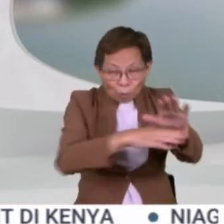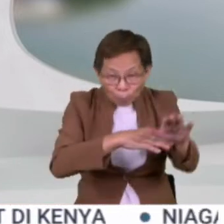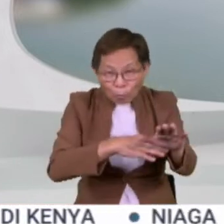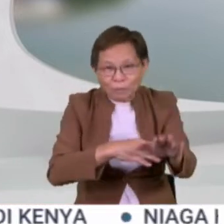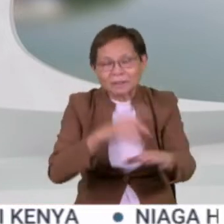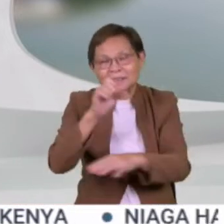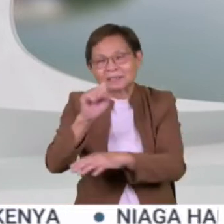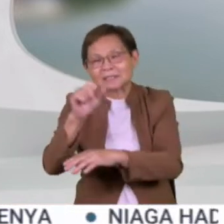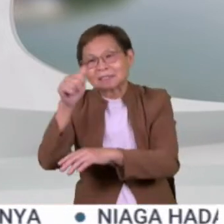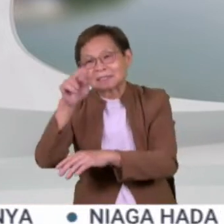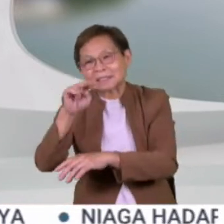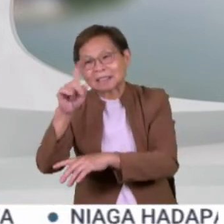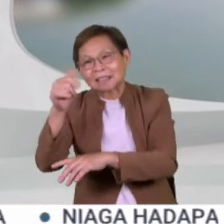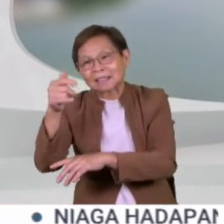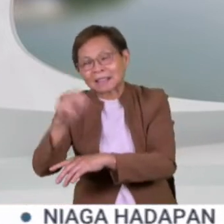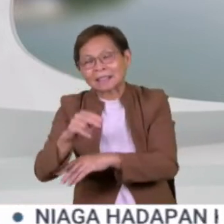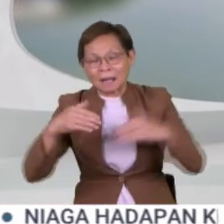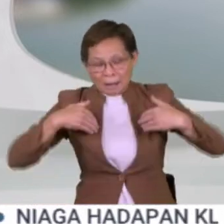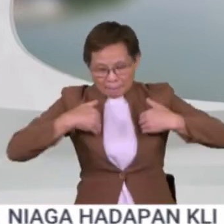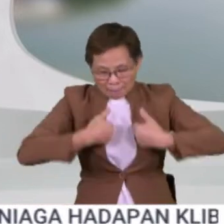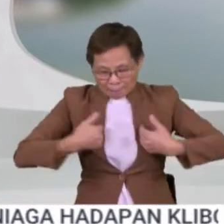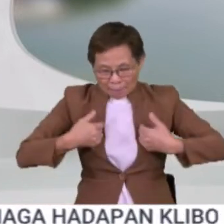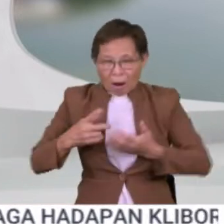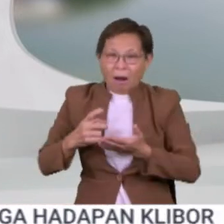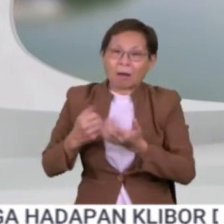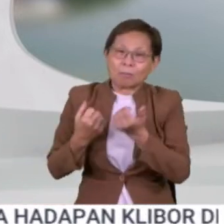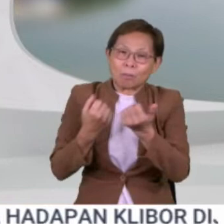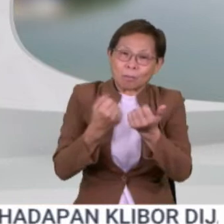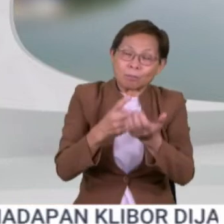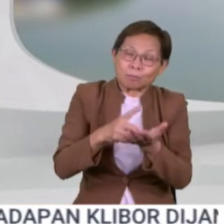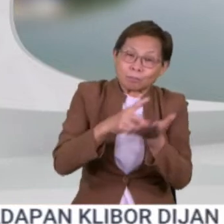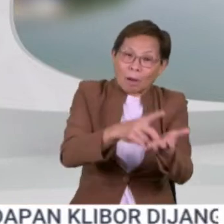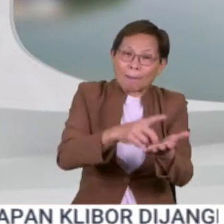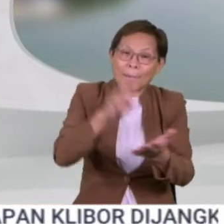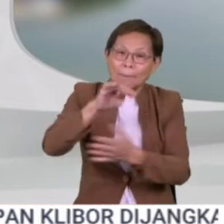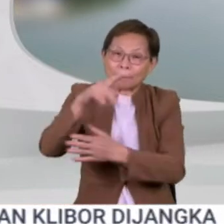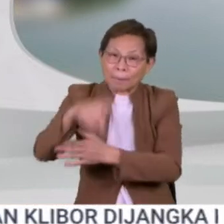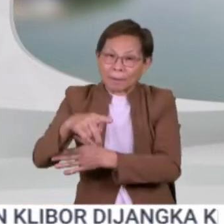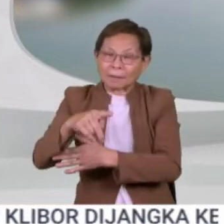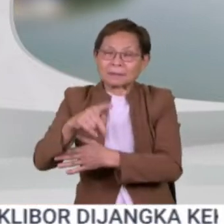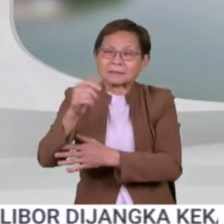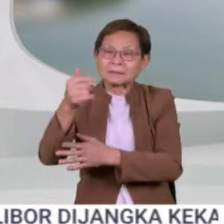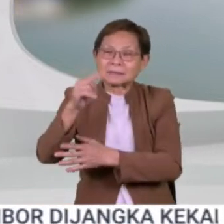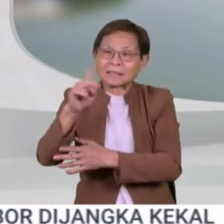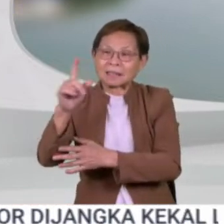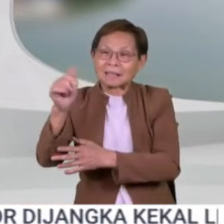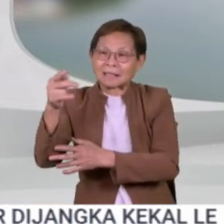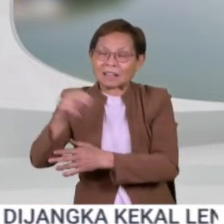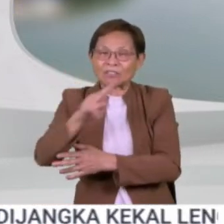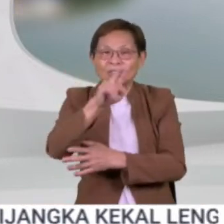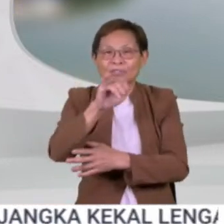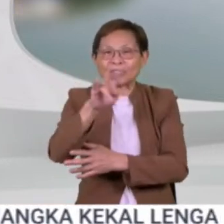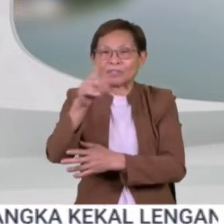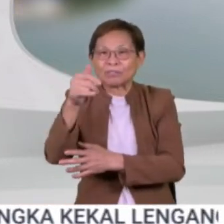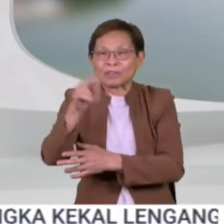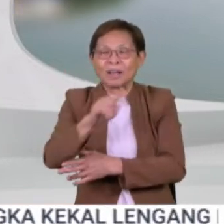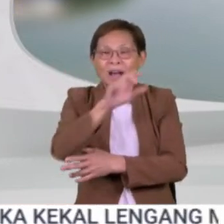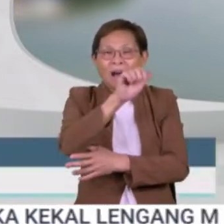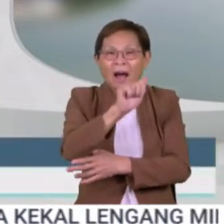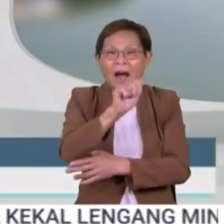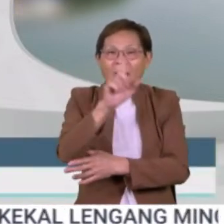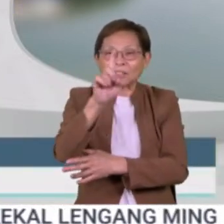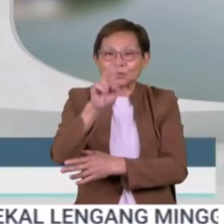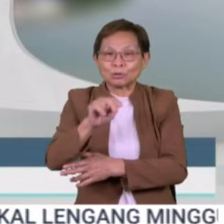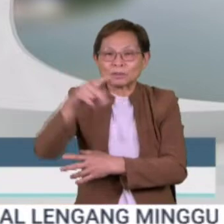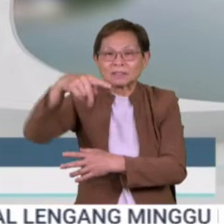daerah sanakan hewan kurban bencana antaranya disumbangkan ahli palingan Adun Tanjung papat Datuk